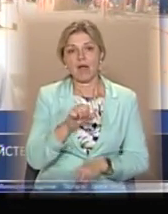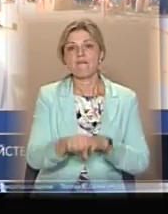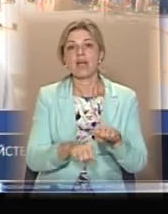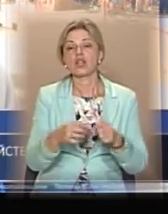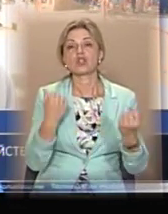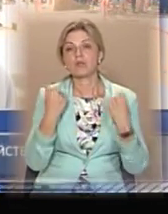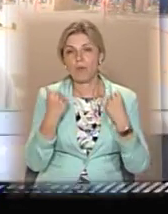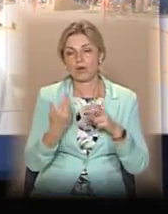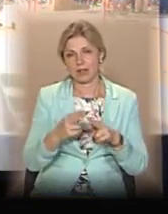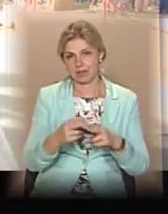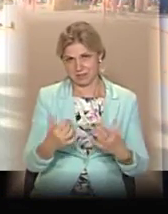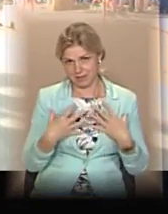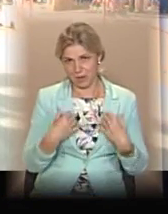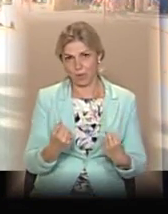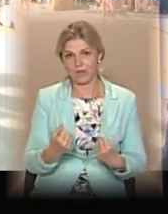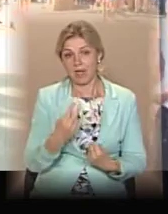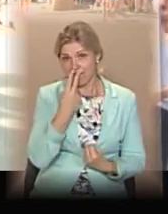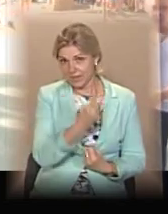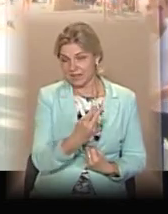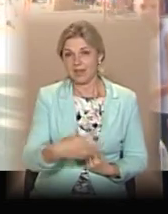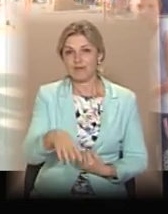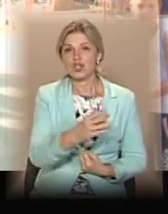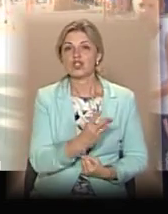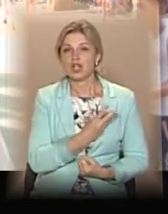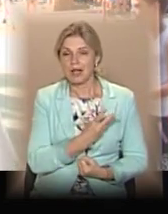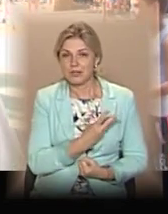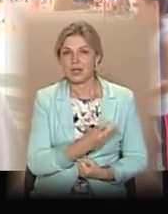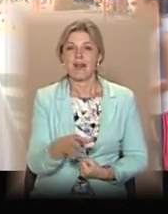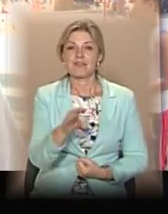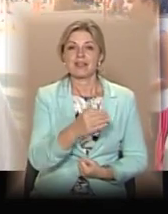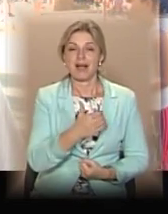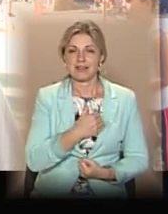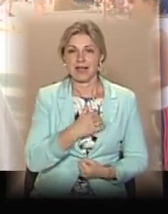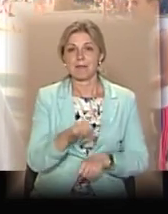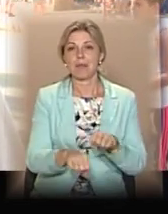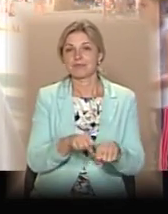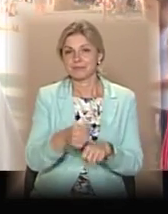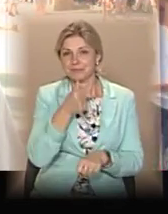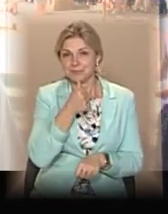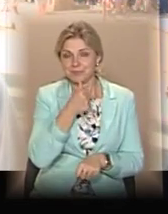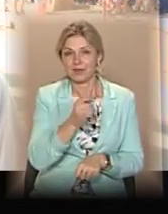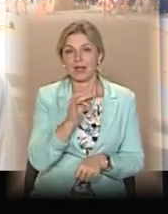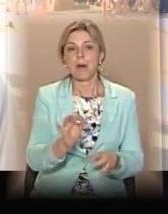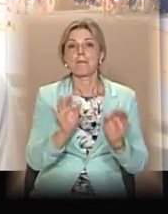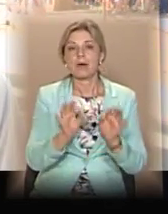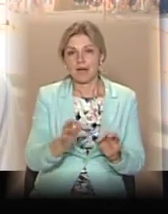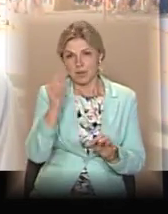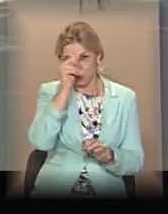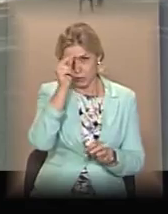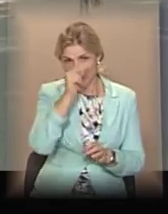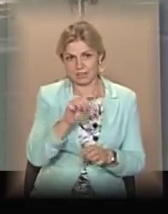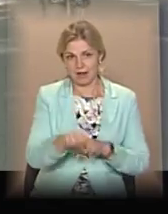звісно. Здоров'я. Вот видите, вот все желающие, все хотят покататься на велосипедах и притом правильно научиться